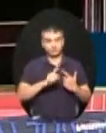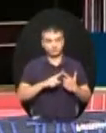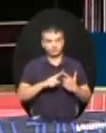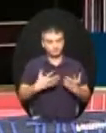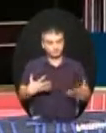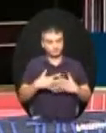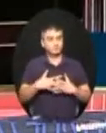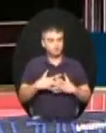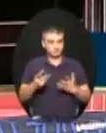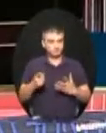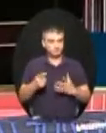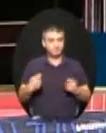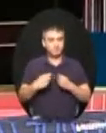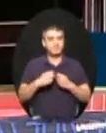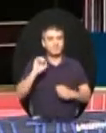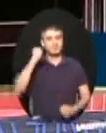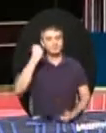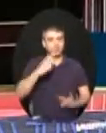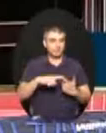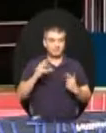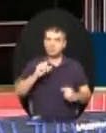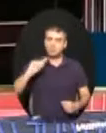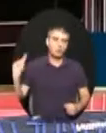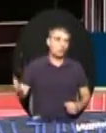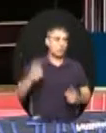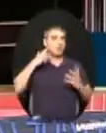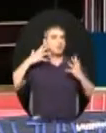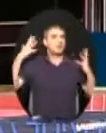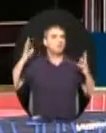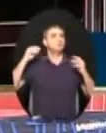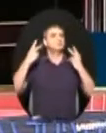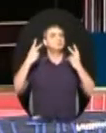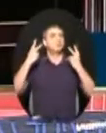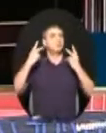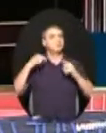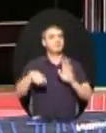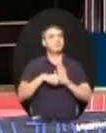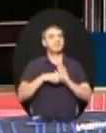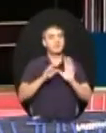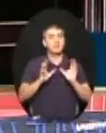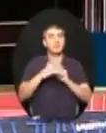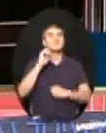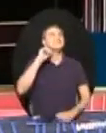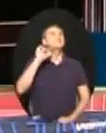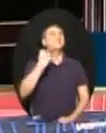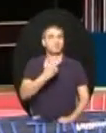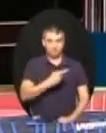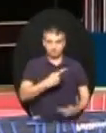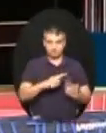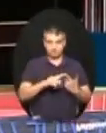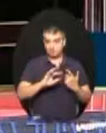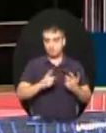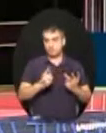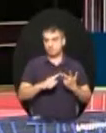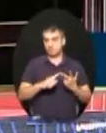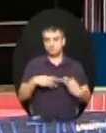זה לחבור בעצם למחנה הציוני, עם כל הבומבסטיות והמשמעות הנגטיבית למחנה הציוני. או